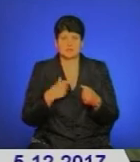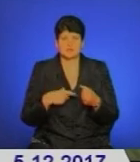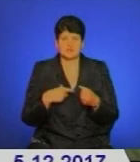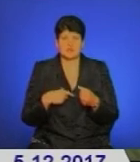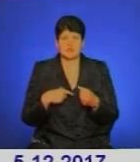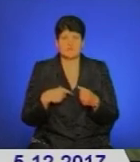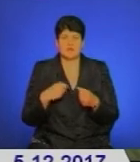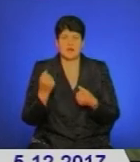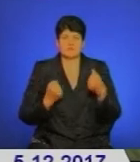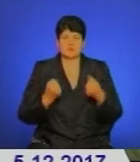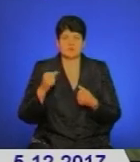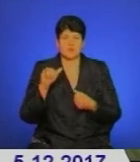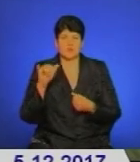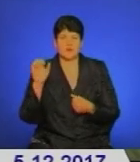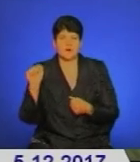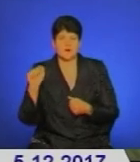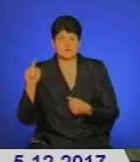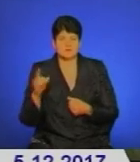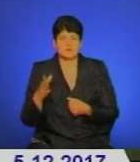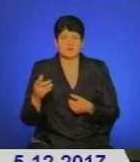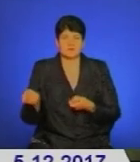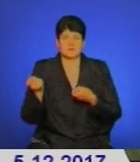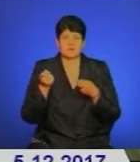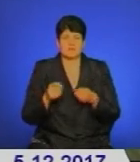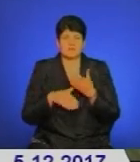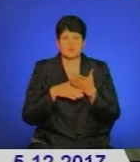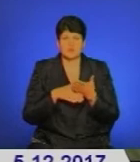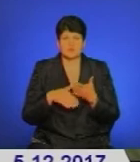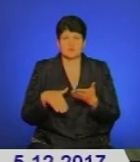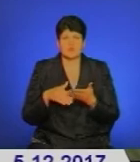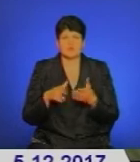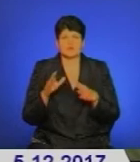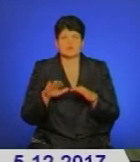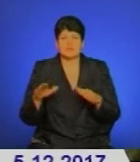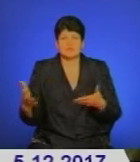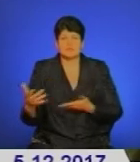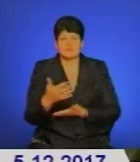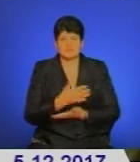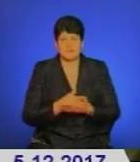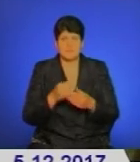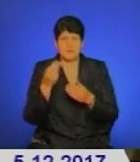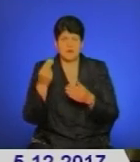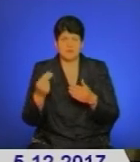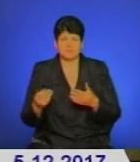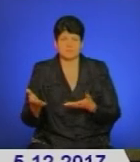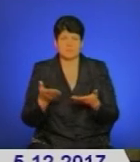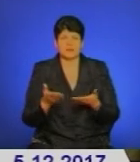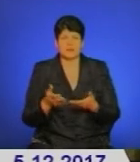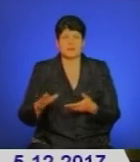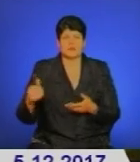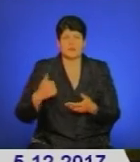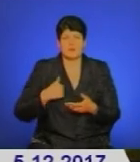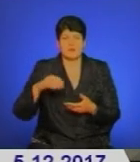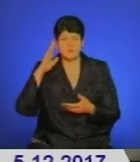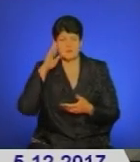автомобіль УАЗ. Ми веземо волонтерську допомогу, яку зібрали діти, веземо малюнки. Боєць Ярослав, який повернувся